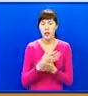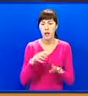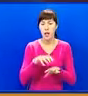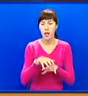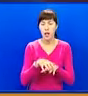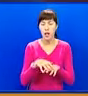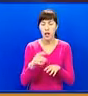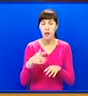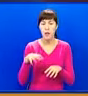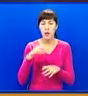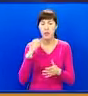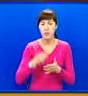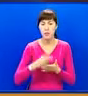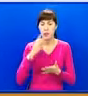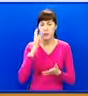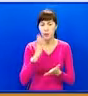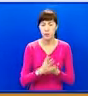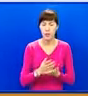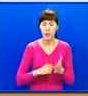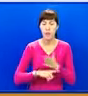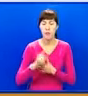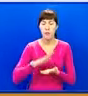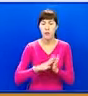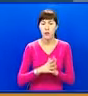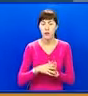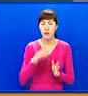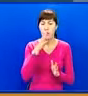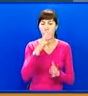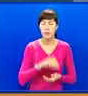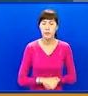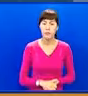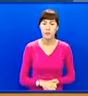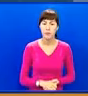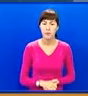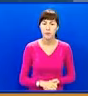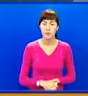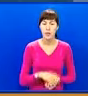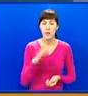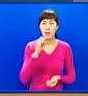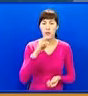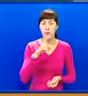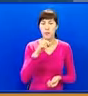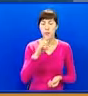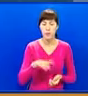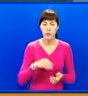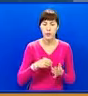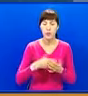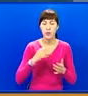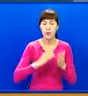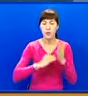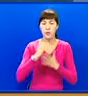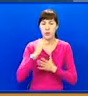қатты отынға бағаның барынша өскені байқалып отыр. Негізгі себеп маусымдық уақыт. Осылардың ішінде жанармай отыны бойынша өсім жоғары.